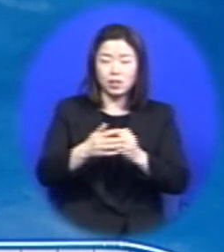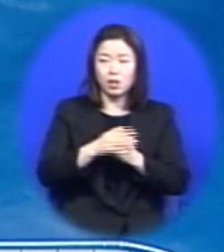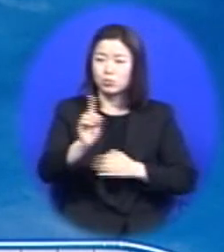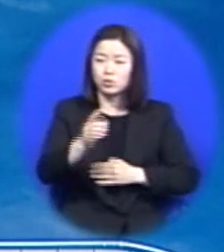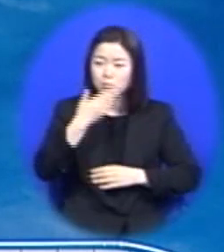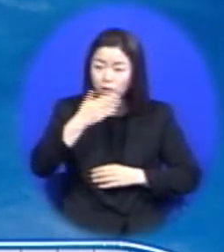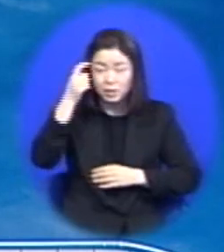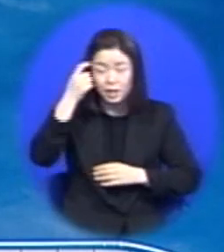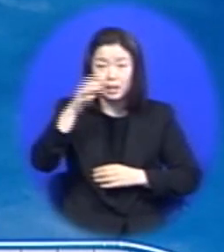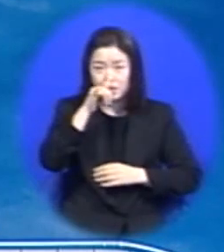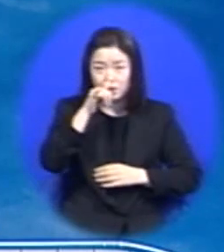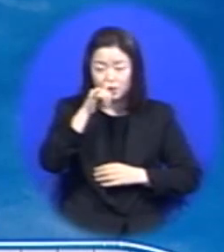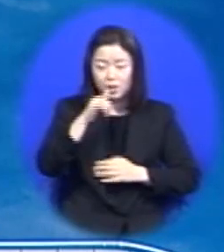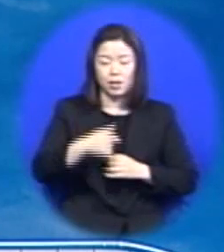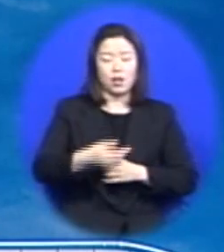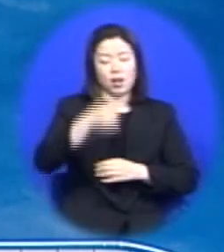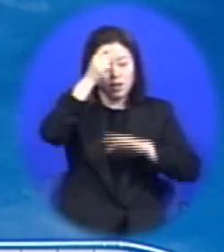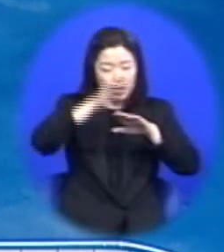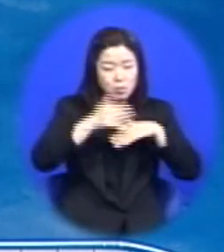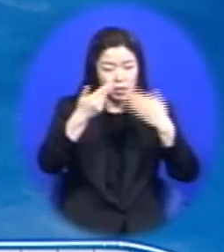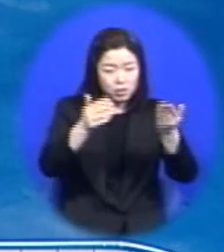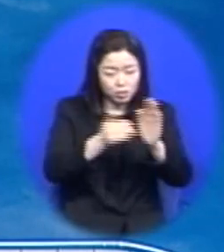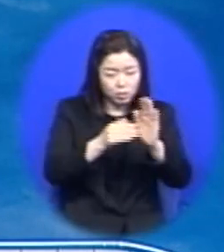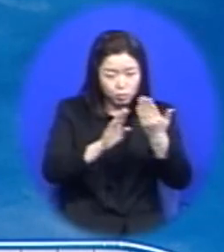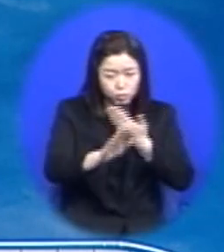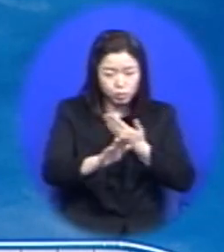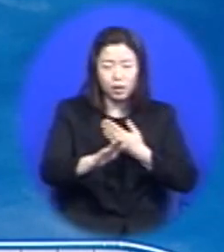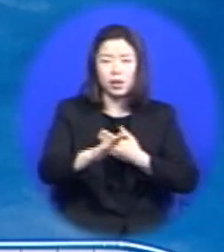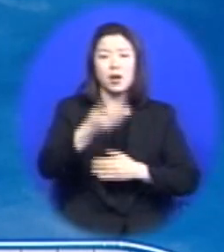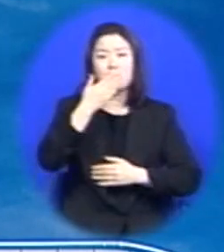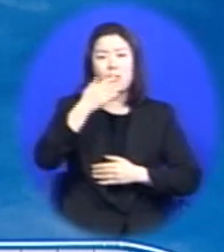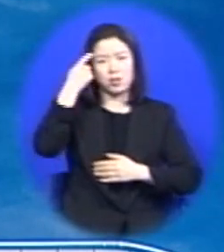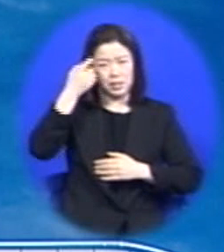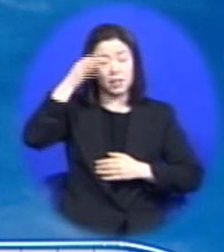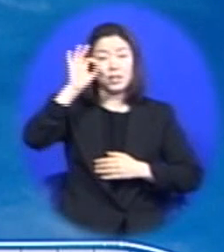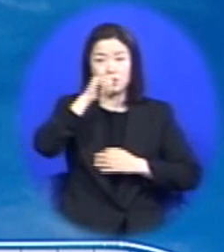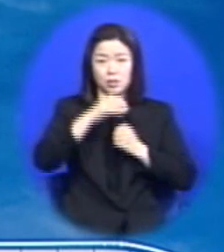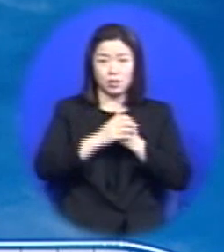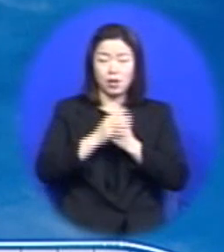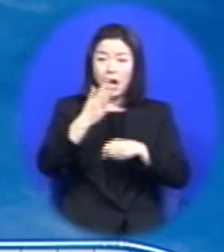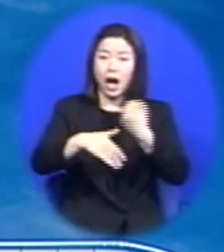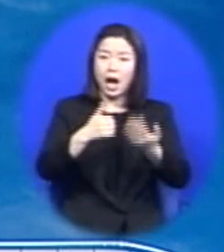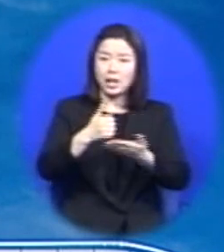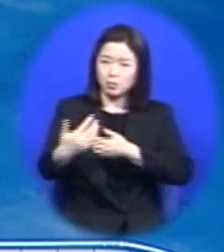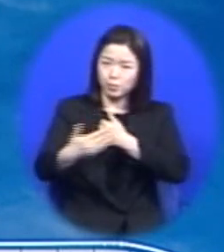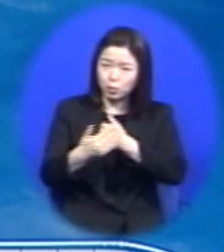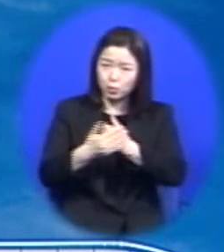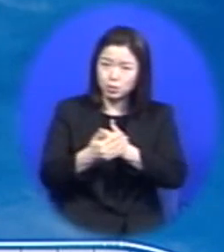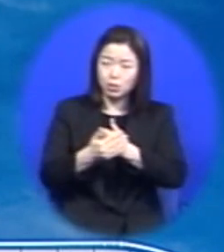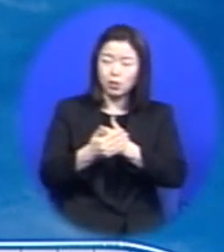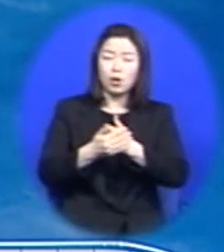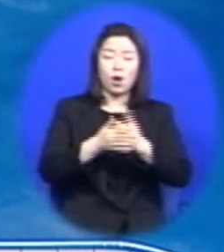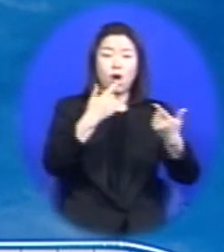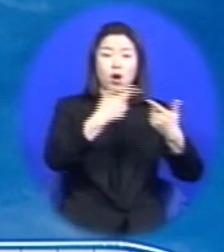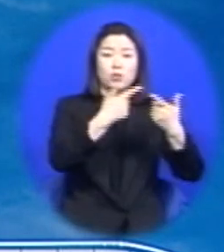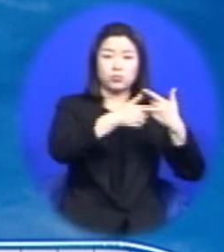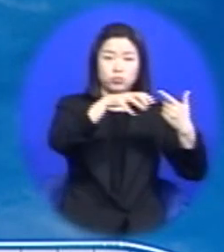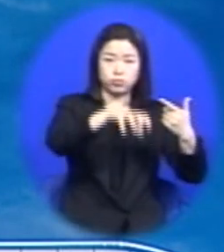나니까 먹을 생각이 들더래. 하나님이 도우셔서 역사하셔서 부산항에 입항을